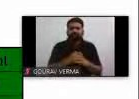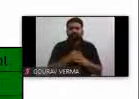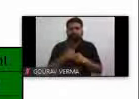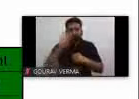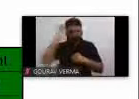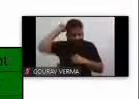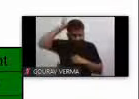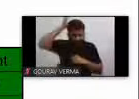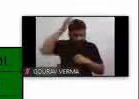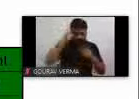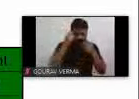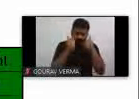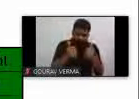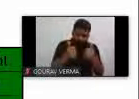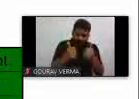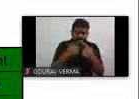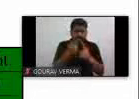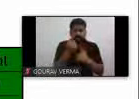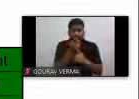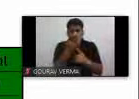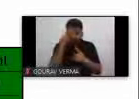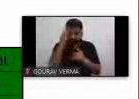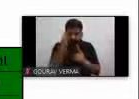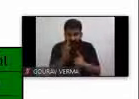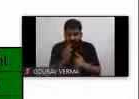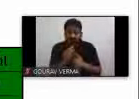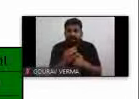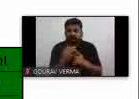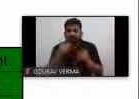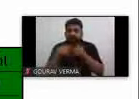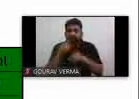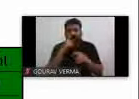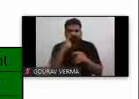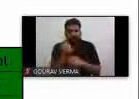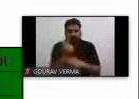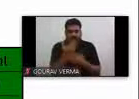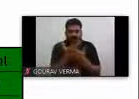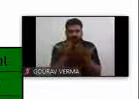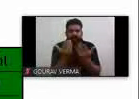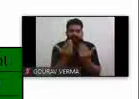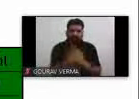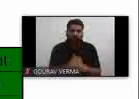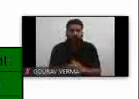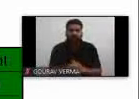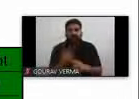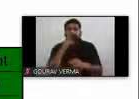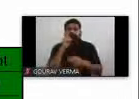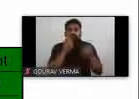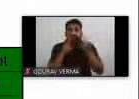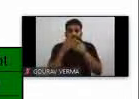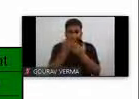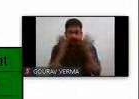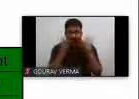cognitively good bacche jo numbers jante hain, wo sab ke liye hum use kar sakte hain. Aap dekhoge to top लेफ्ट